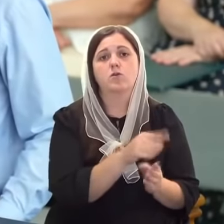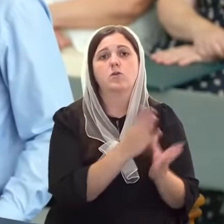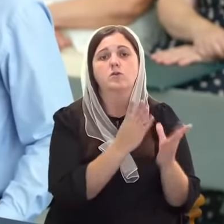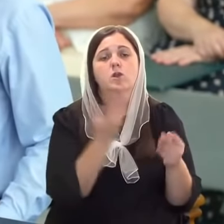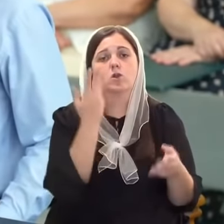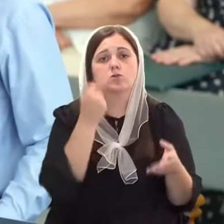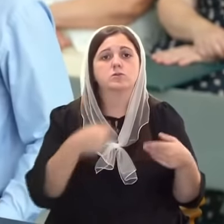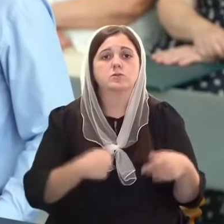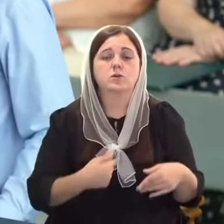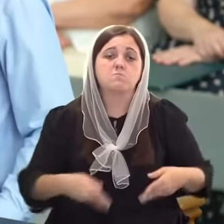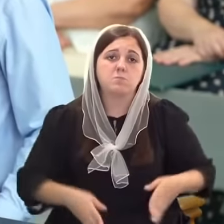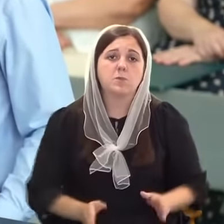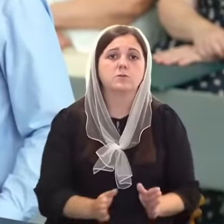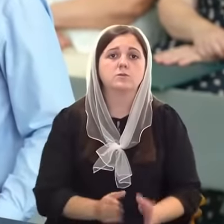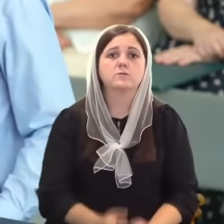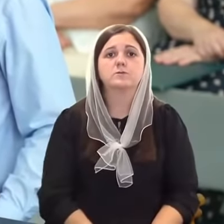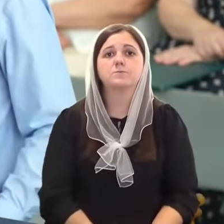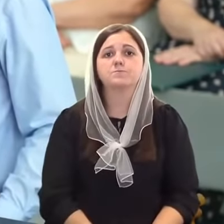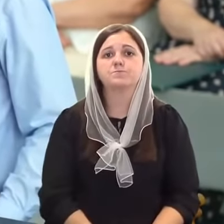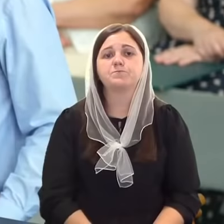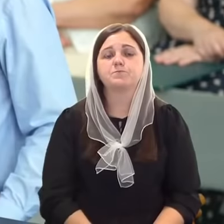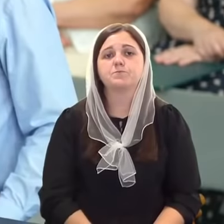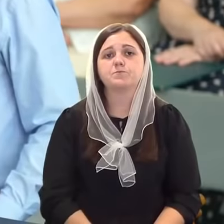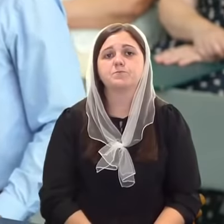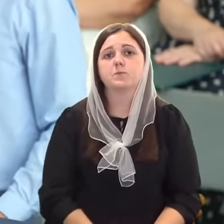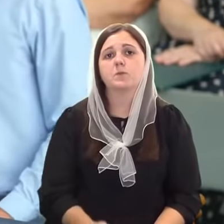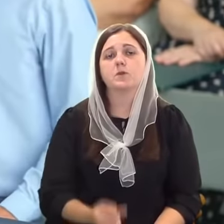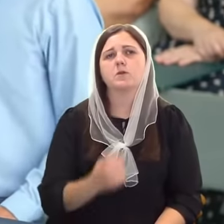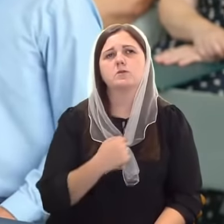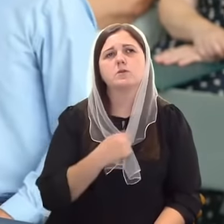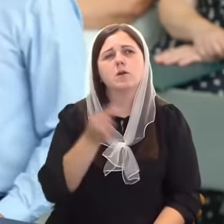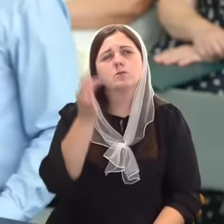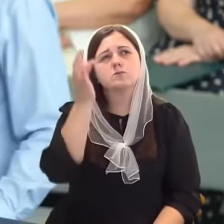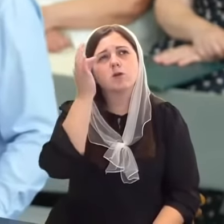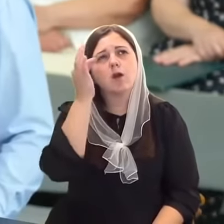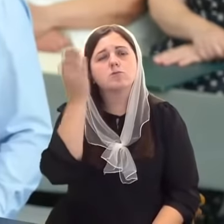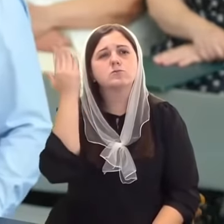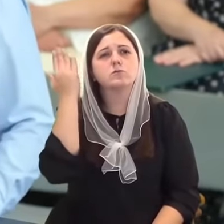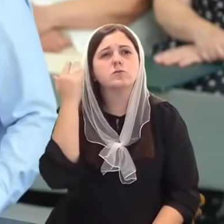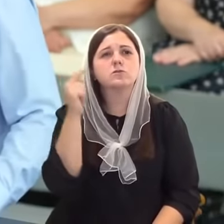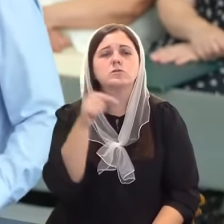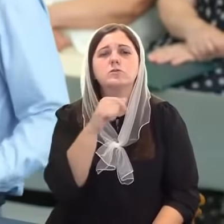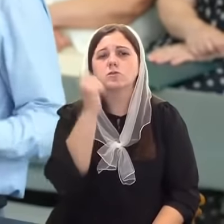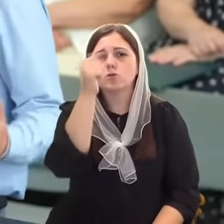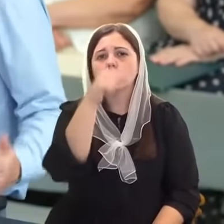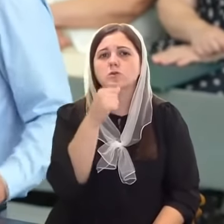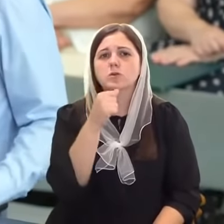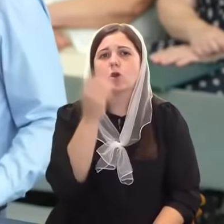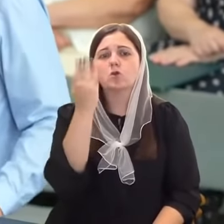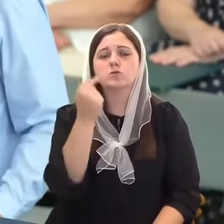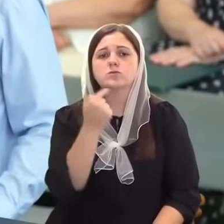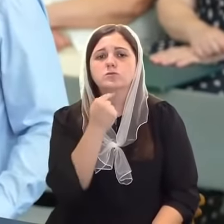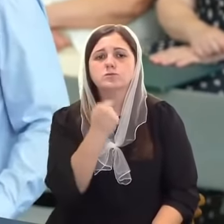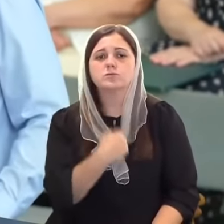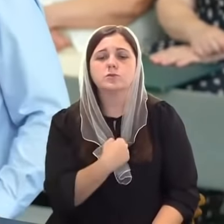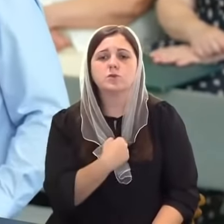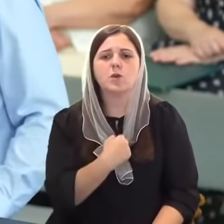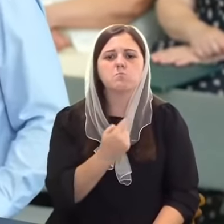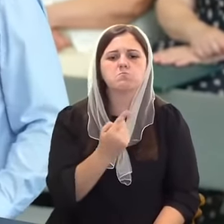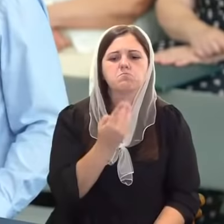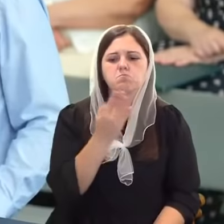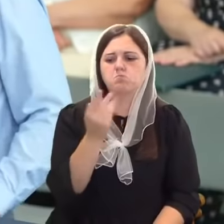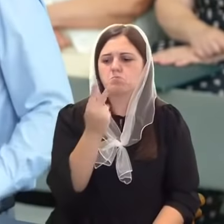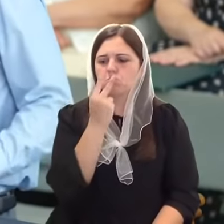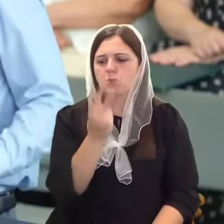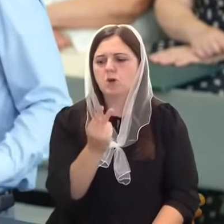13 октября 89 года. Я вспоминаю те годы, когда я начал отличать правую и левую руку, добро от